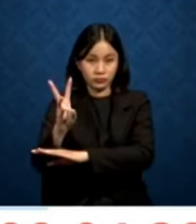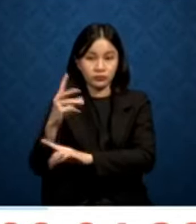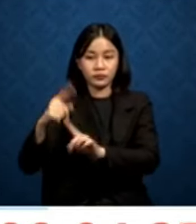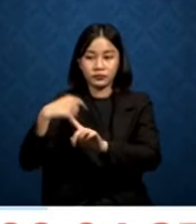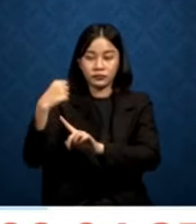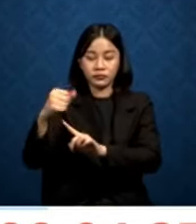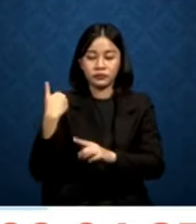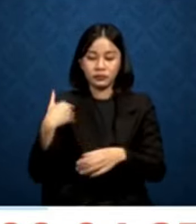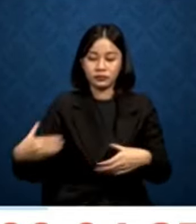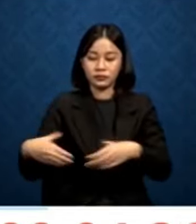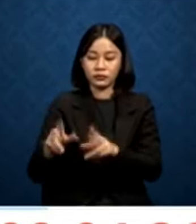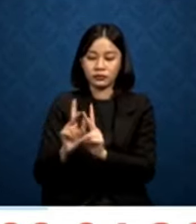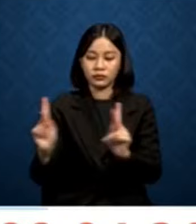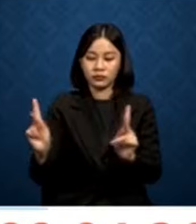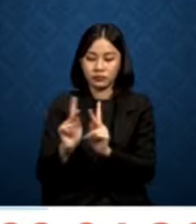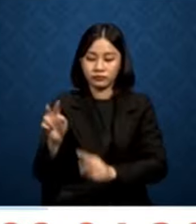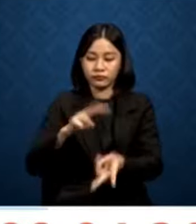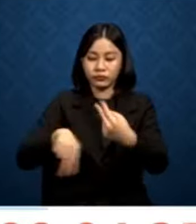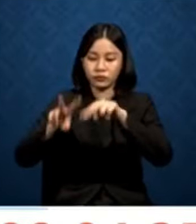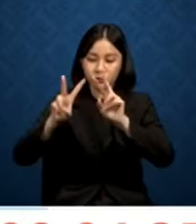การตั้งณะกรมการตร esosft. ch.